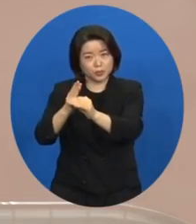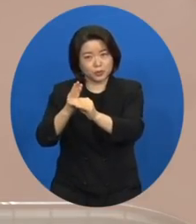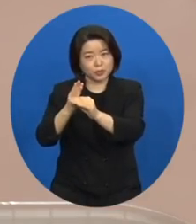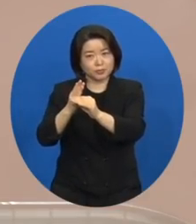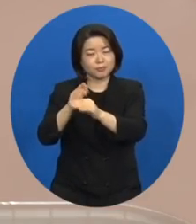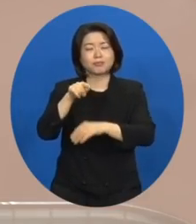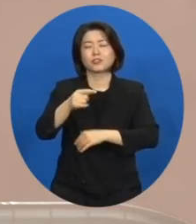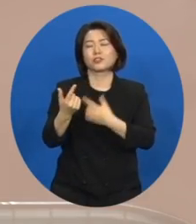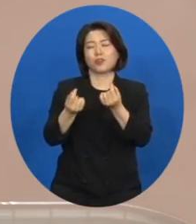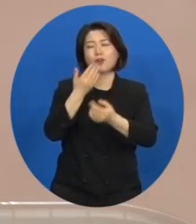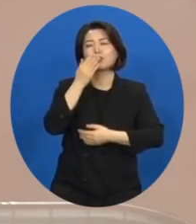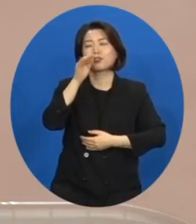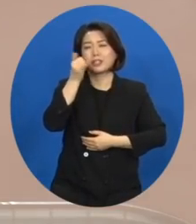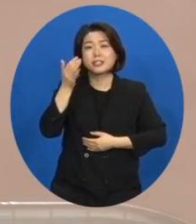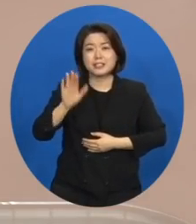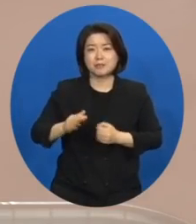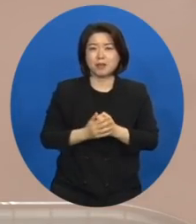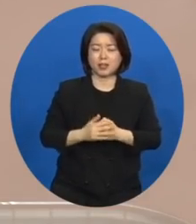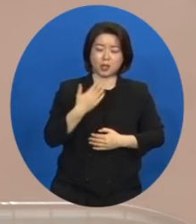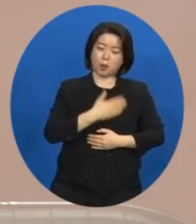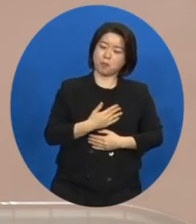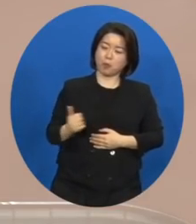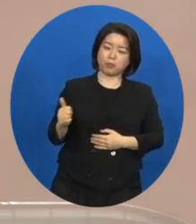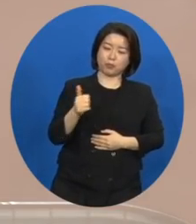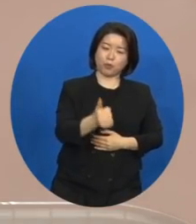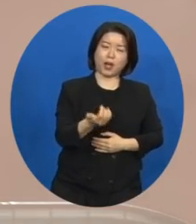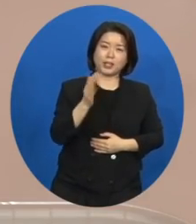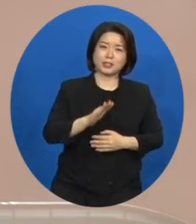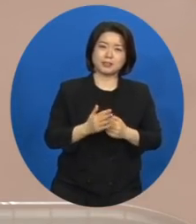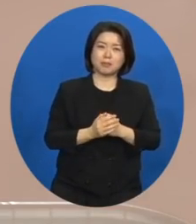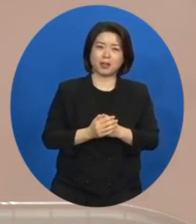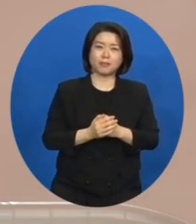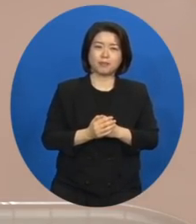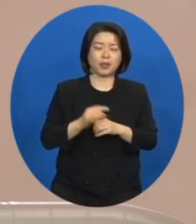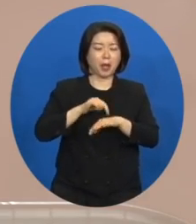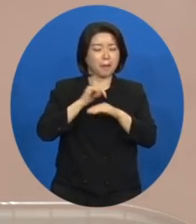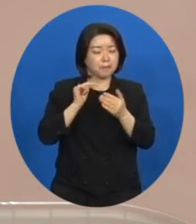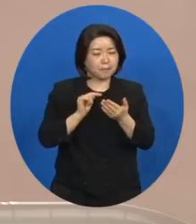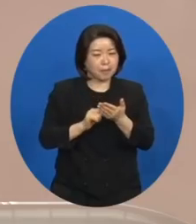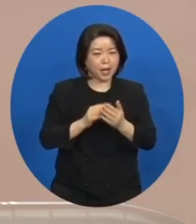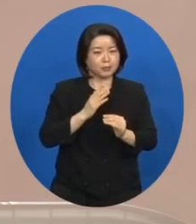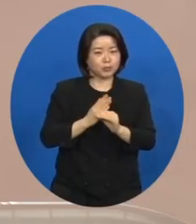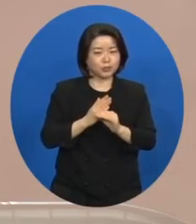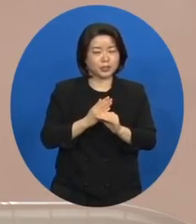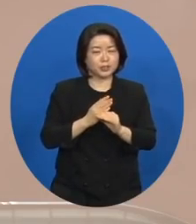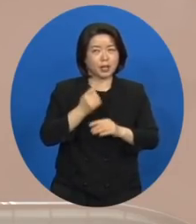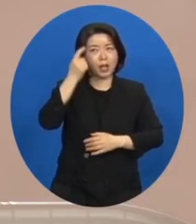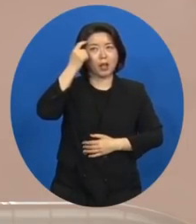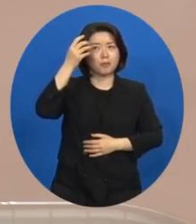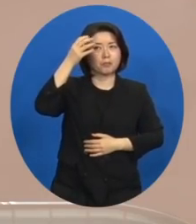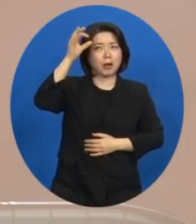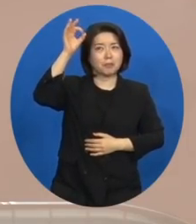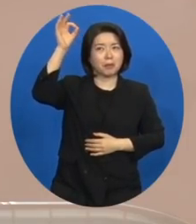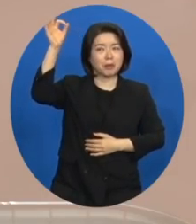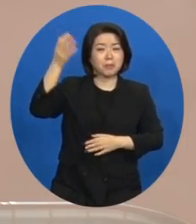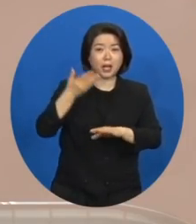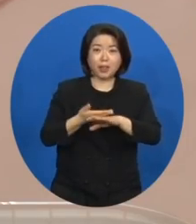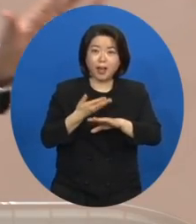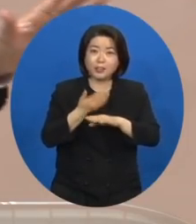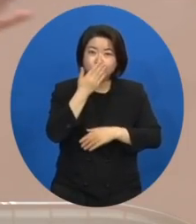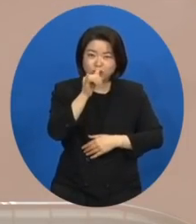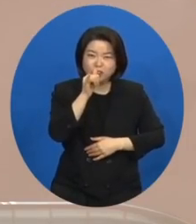있지만 뭐 문화의 찜한 또한 우리의 마음과 중심은 다른데 있을 수도 있어요 왜냐하면